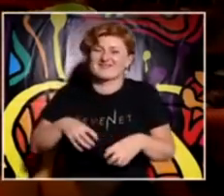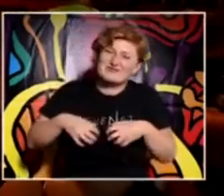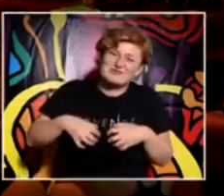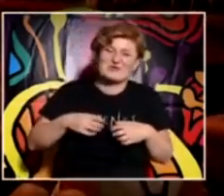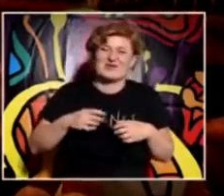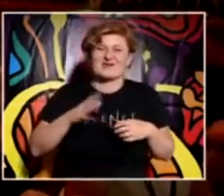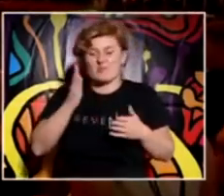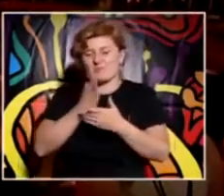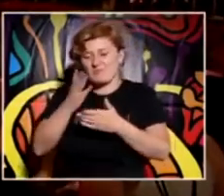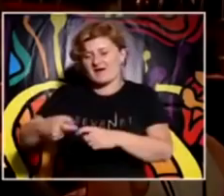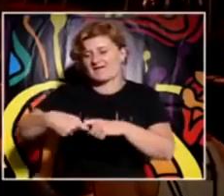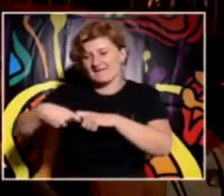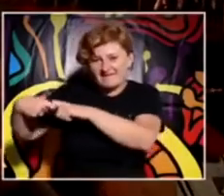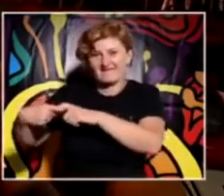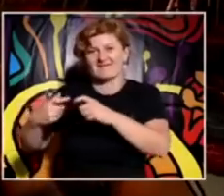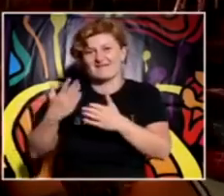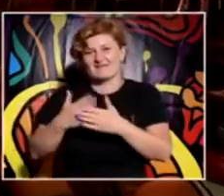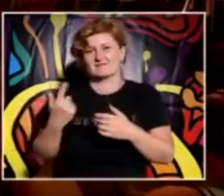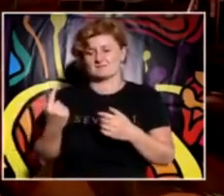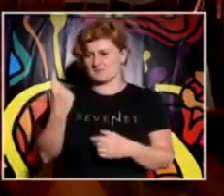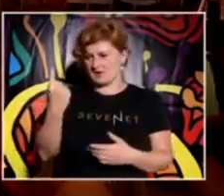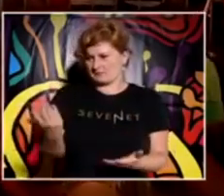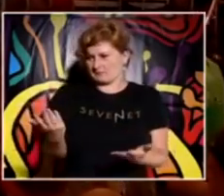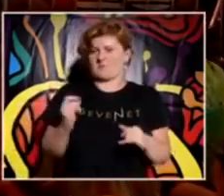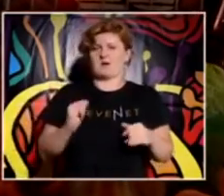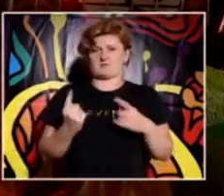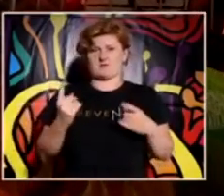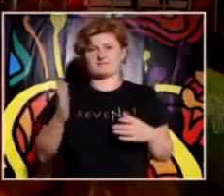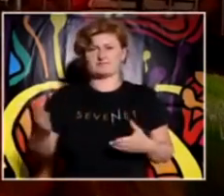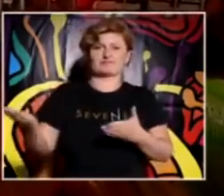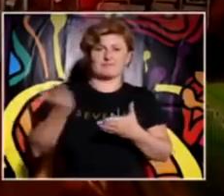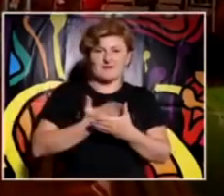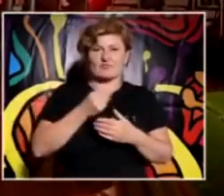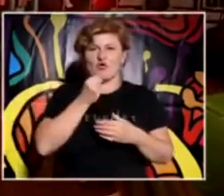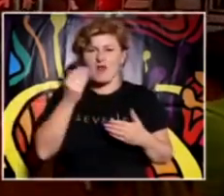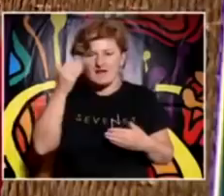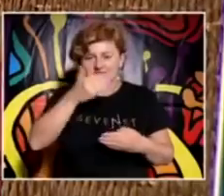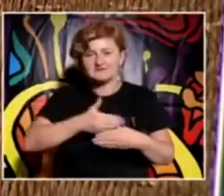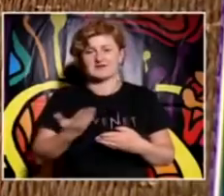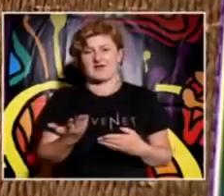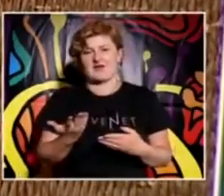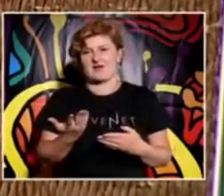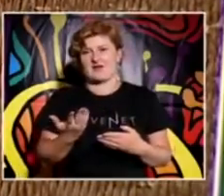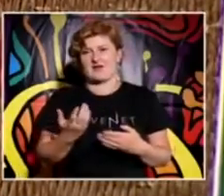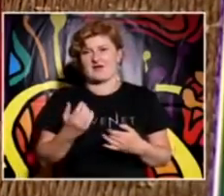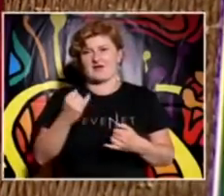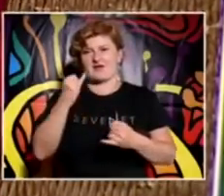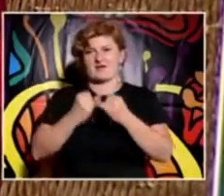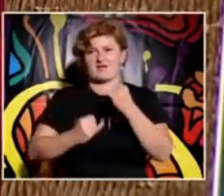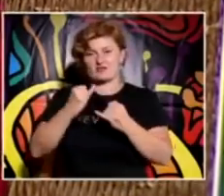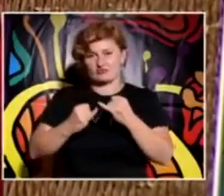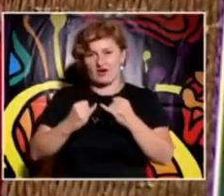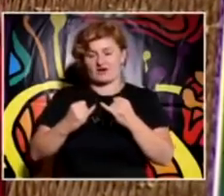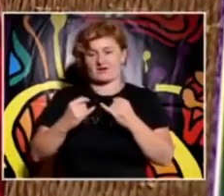Wyciągnęli mnie i oczywiście powiedzieli, że samiutko jak sama w ogóle. Zaprosili mnie na kolację. Jak dostajecie takie propozycje, to nigdy